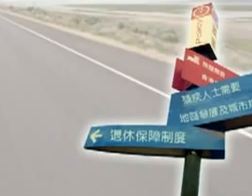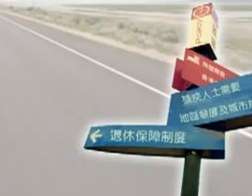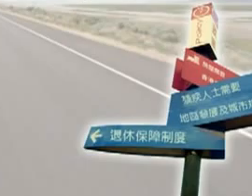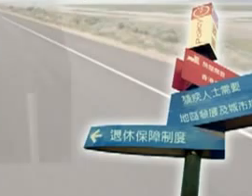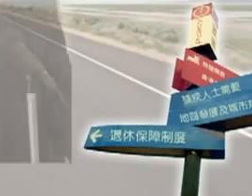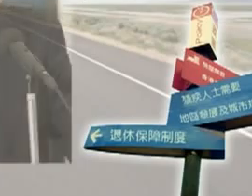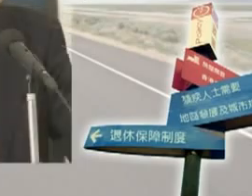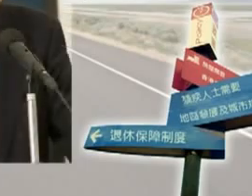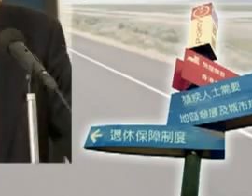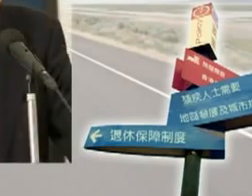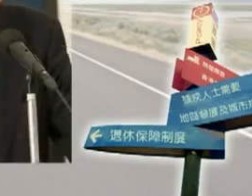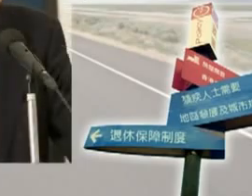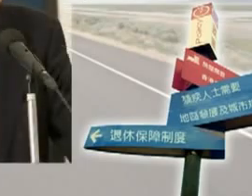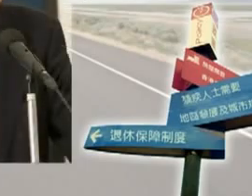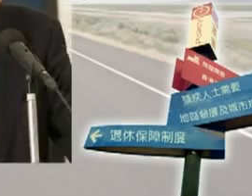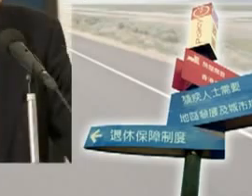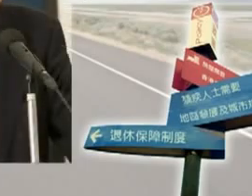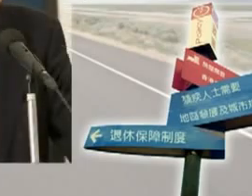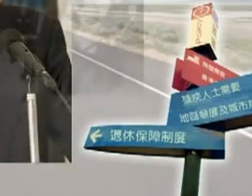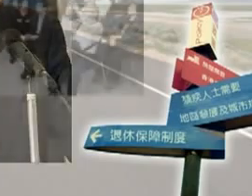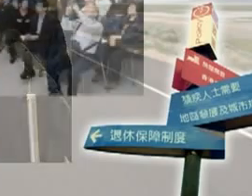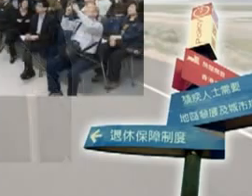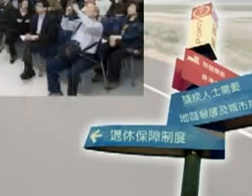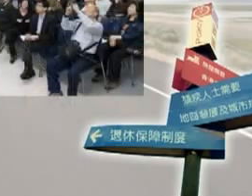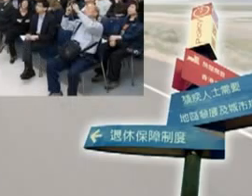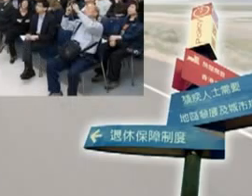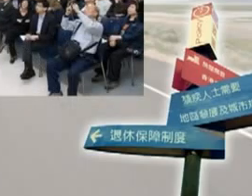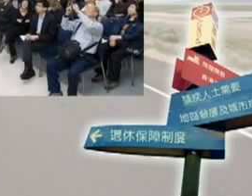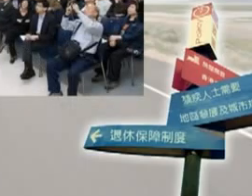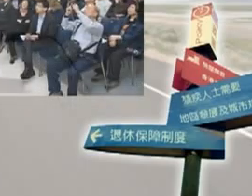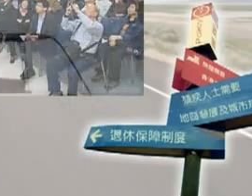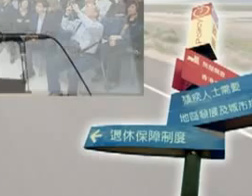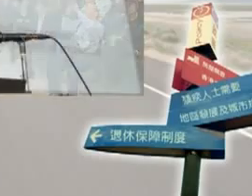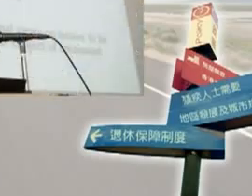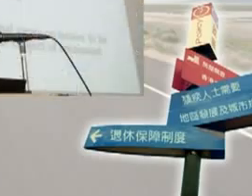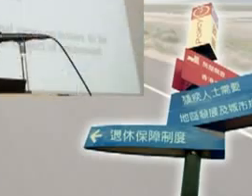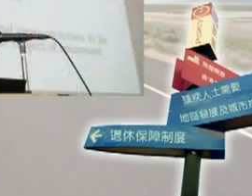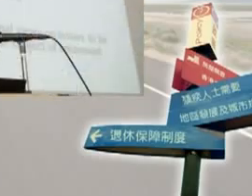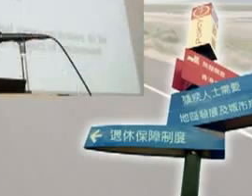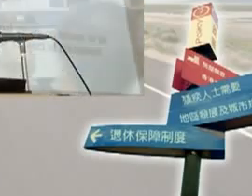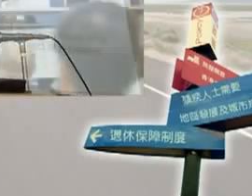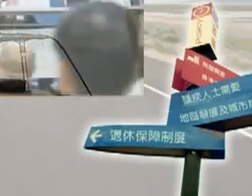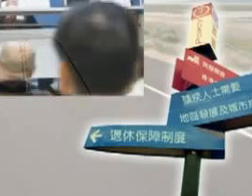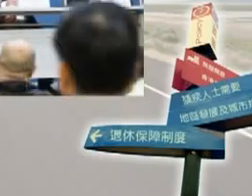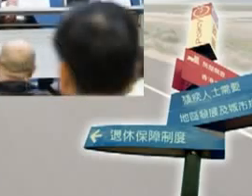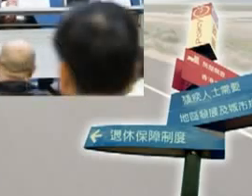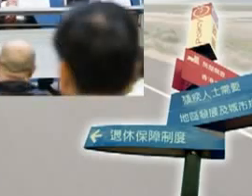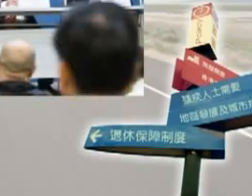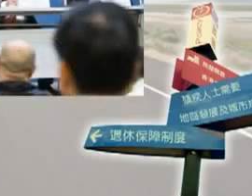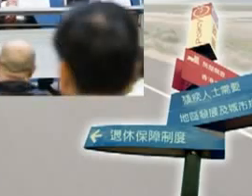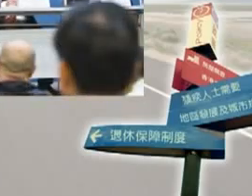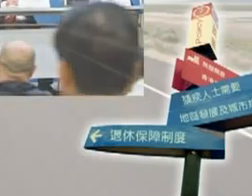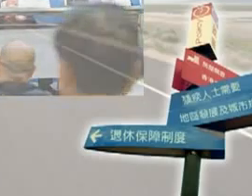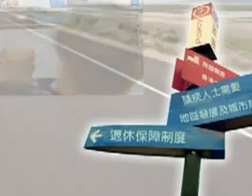题制作了一共8集的专辑，并请来来自各界界别的嘉宾就这个问题进行深入讨